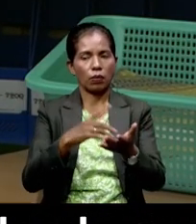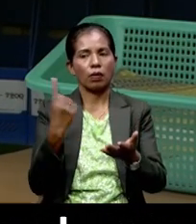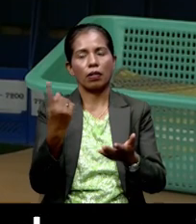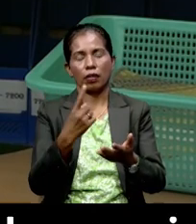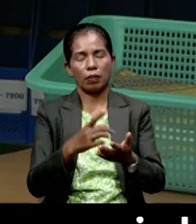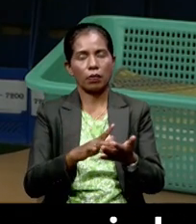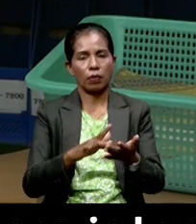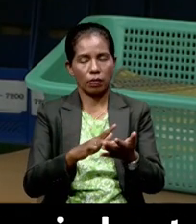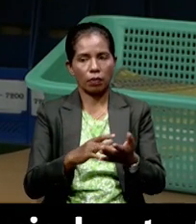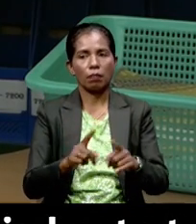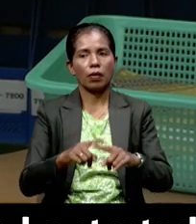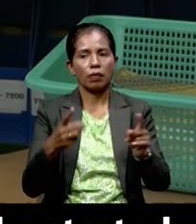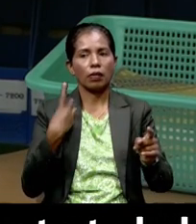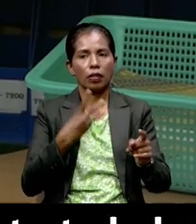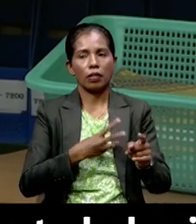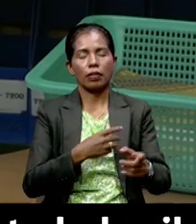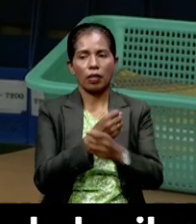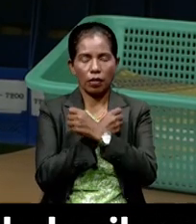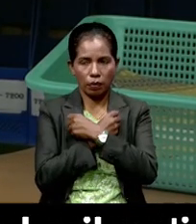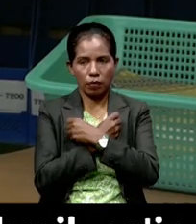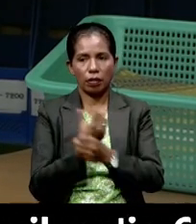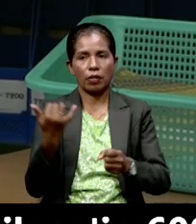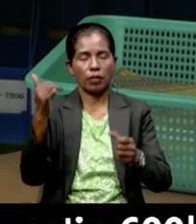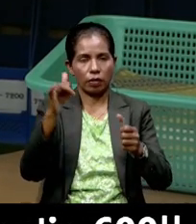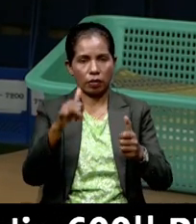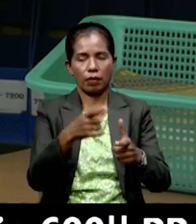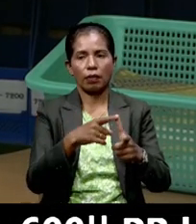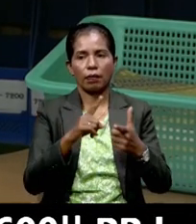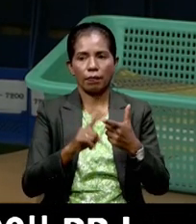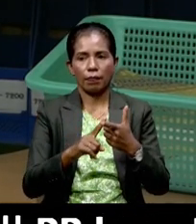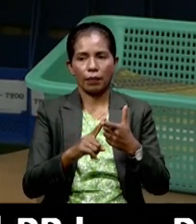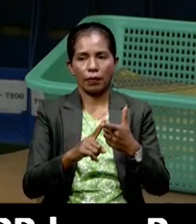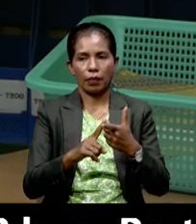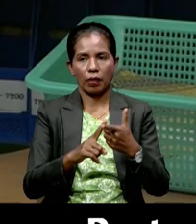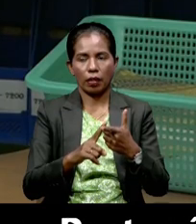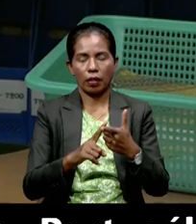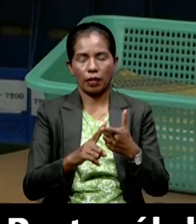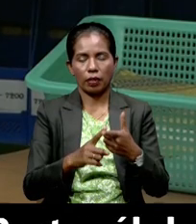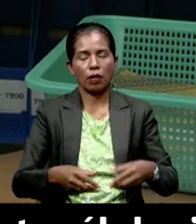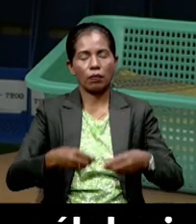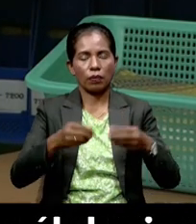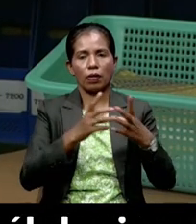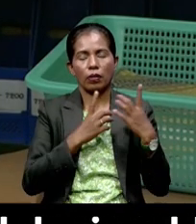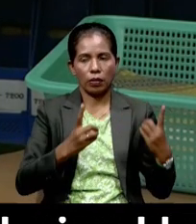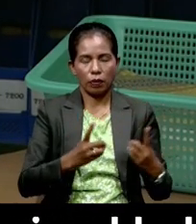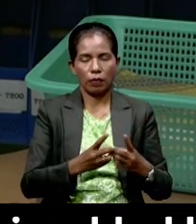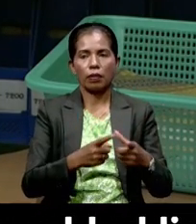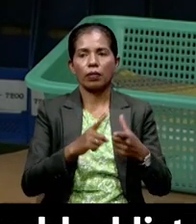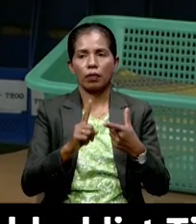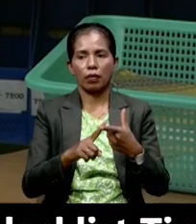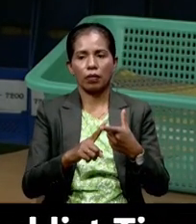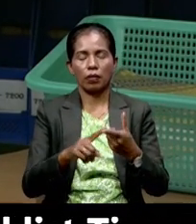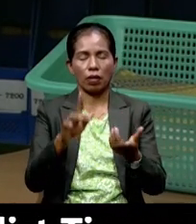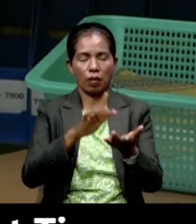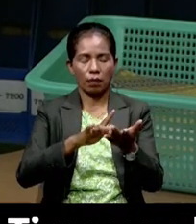tapi memberikan kita hadomi basira hadomi kita hadomi ya atedomi neto depois ni obat